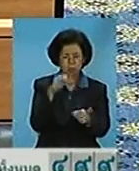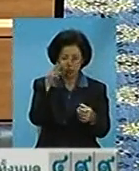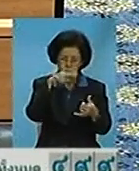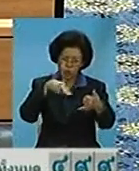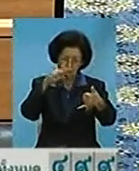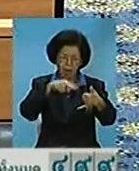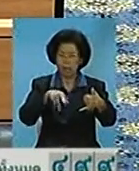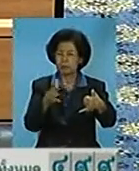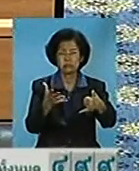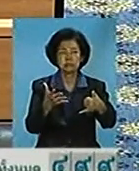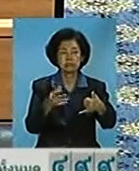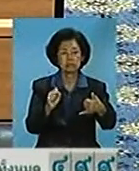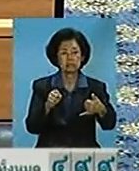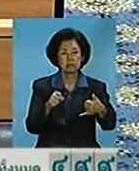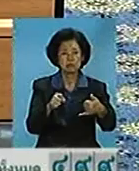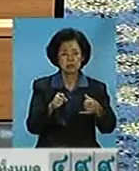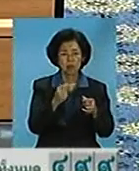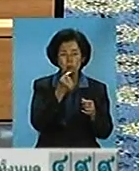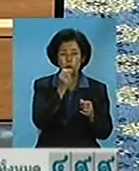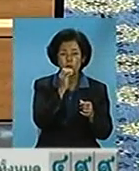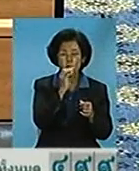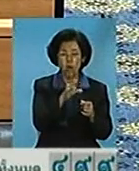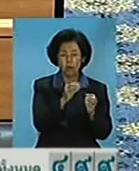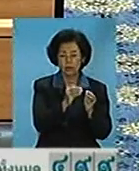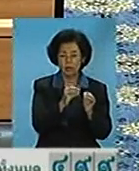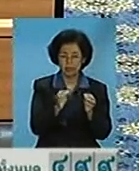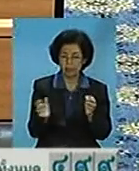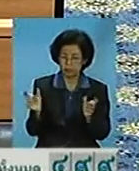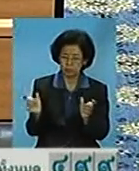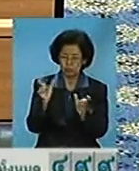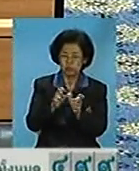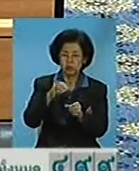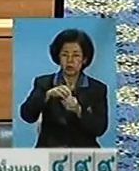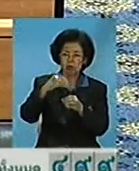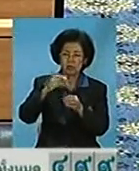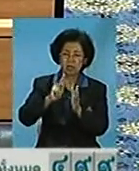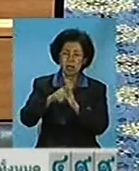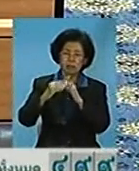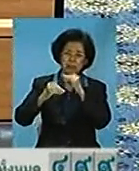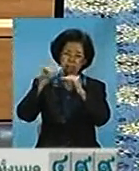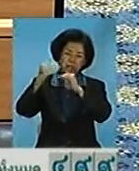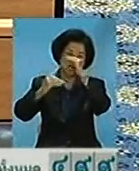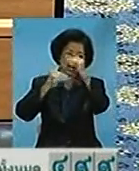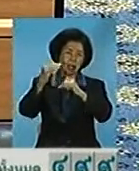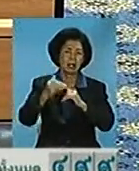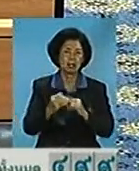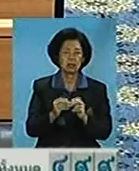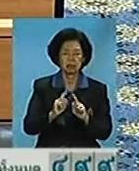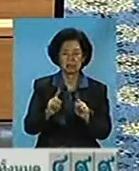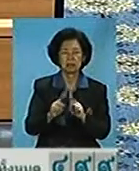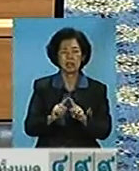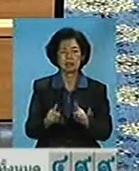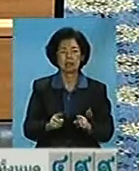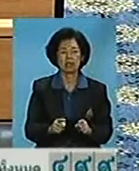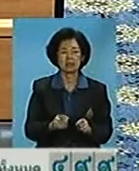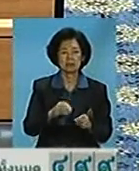รือว่าเมื่อกี้บอกว่าจะไปใส่ในเรื่องการพัฒนาอาชีพการพัฒนาต่าง